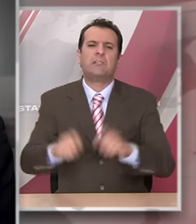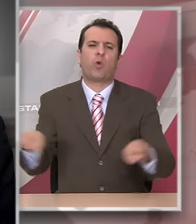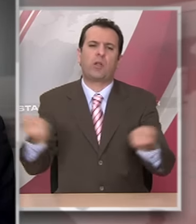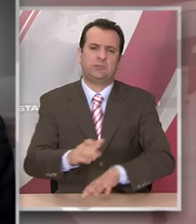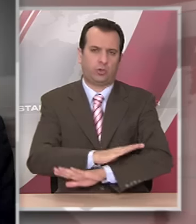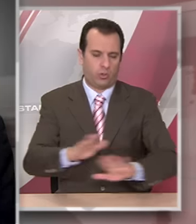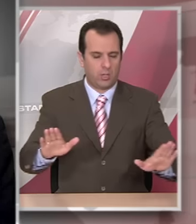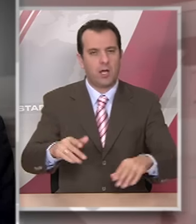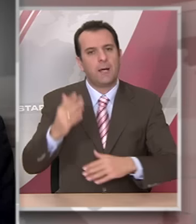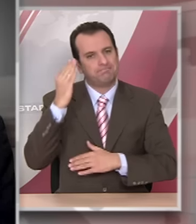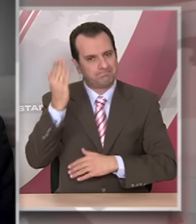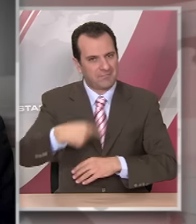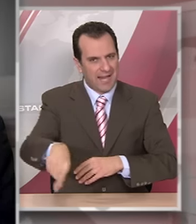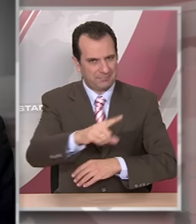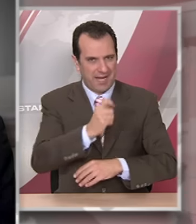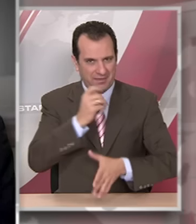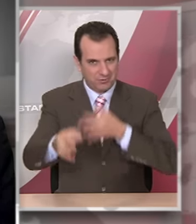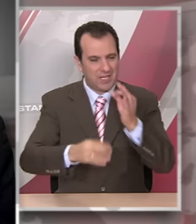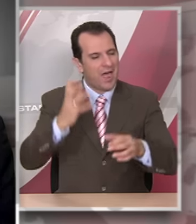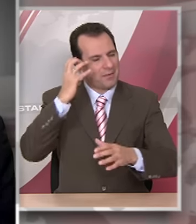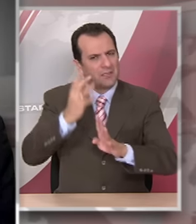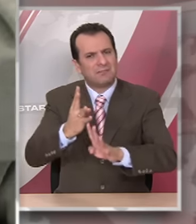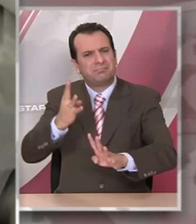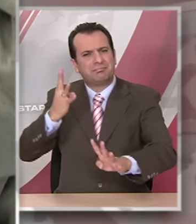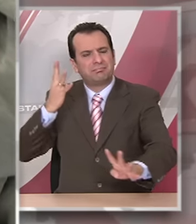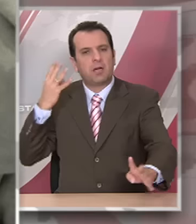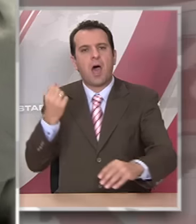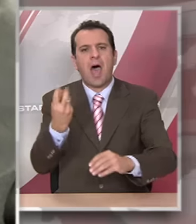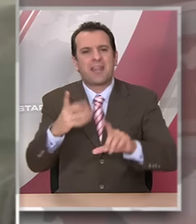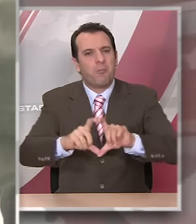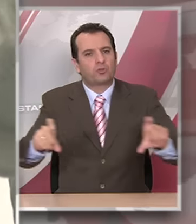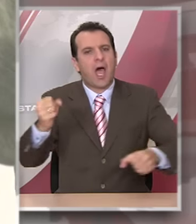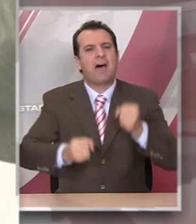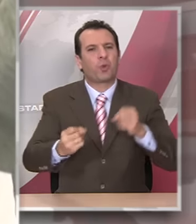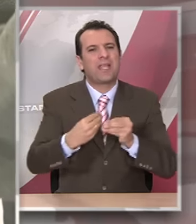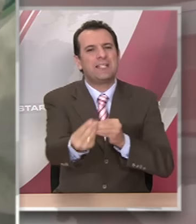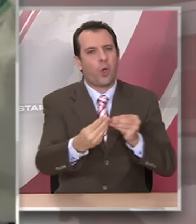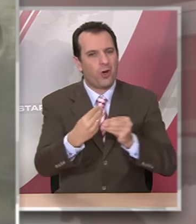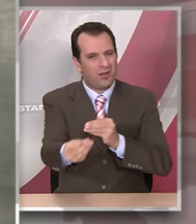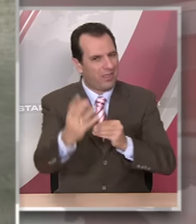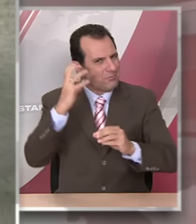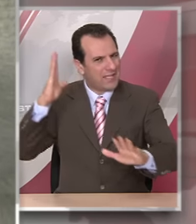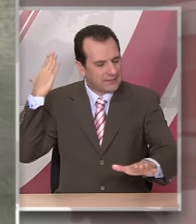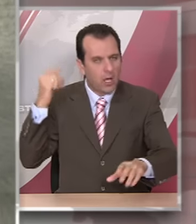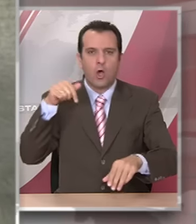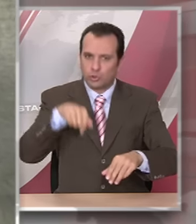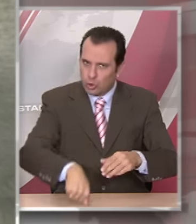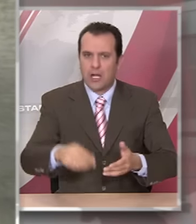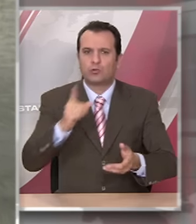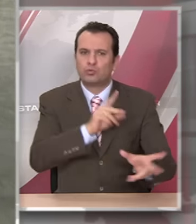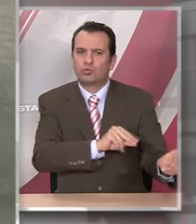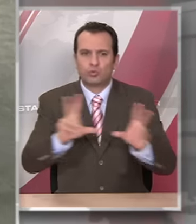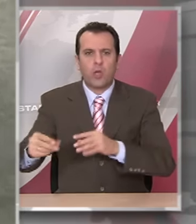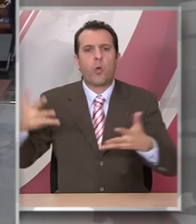Θα θυμάσαι άλλωστε και εσύ τις μεγάλες σφορές με τις πινακίδες για την κατάθεση των πινακίδων. Κάτι ανάλογο συμβαίνει τώρα και με την κατάθεση για τα μπλοκάκια,